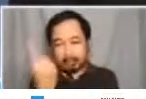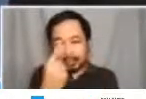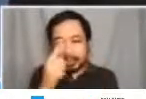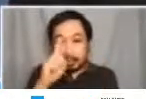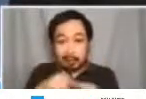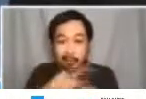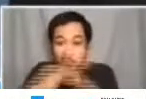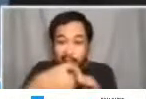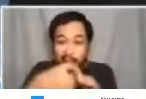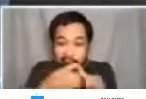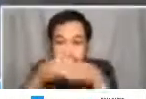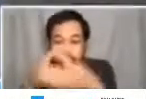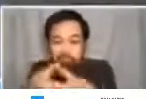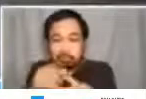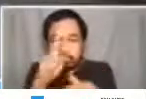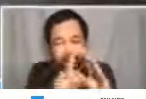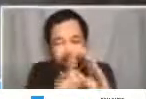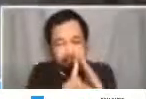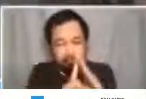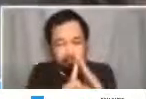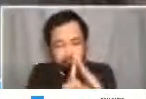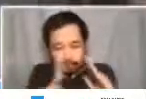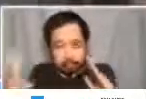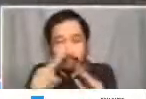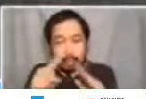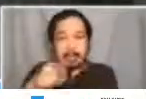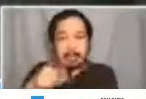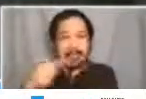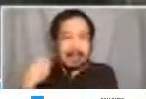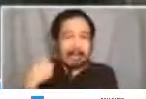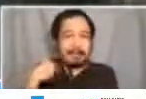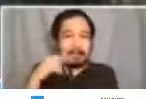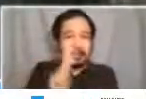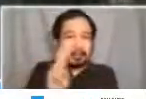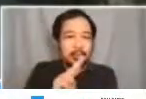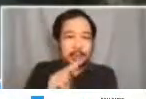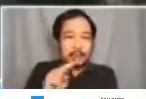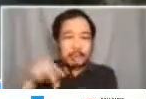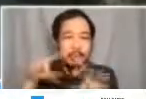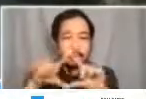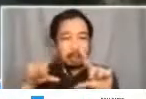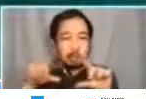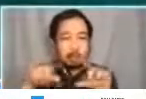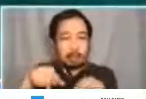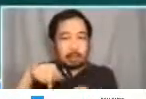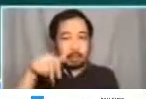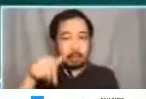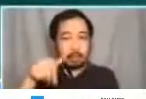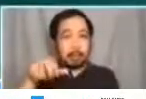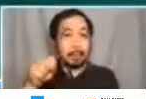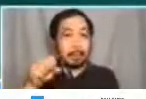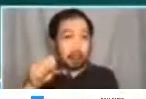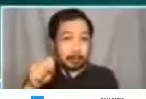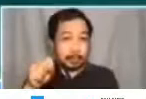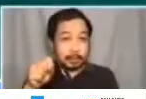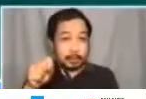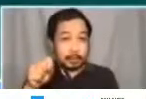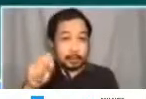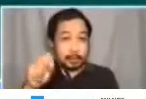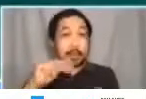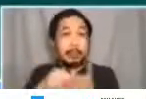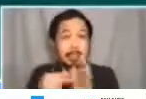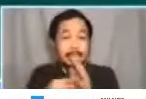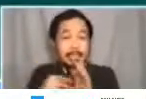Ma'am, we have already established our connections with them. So